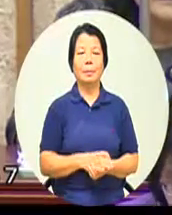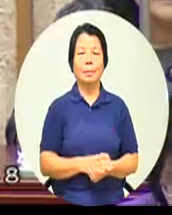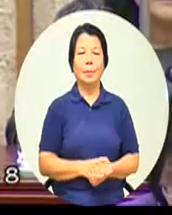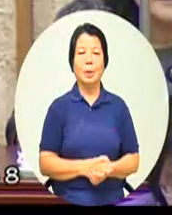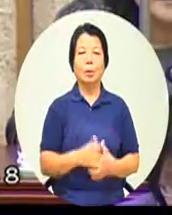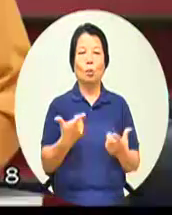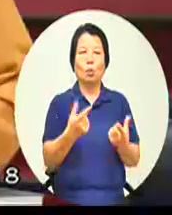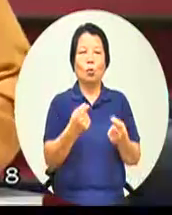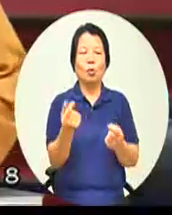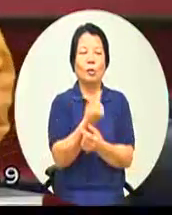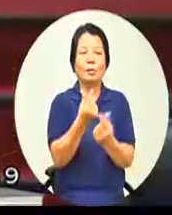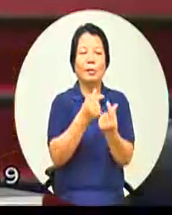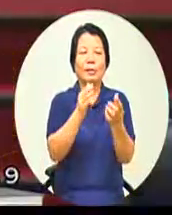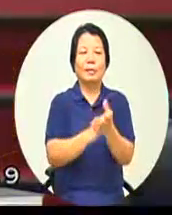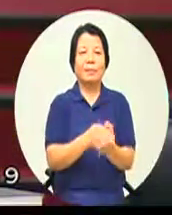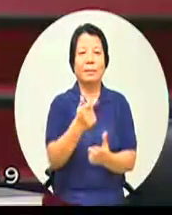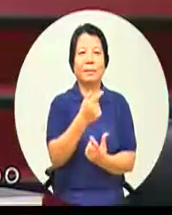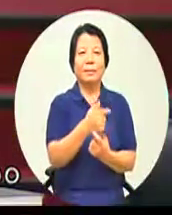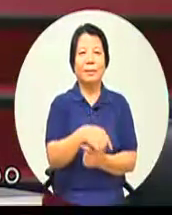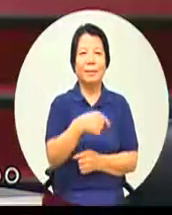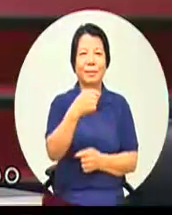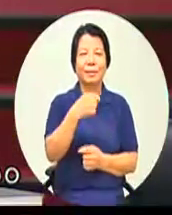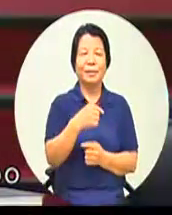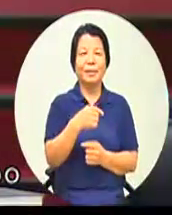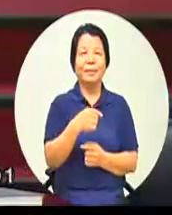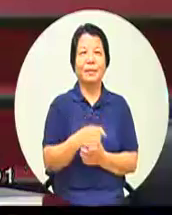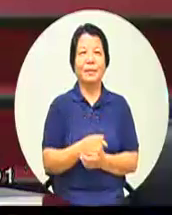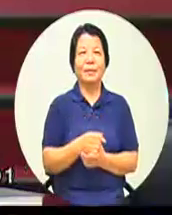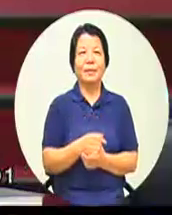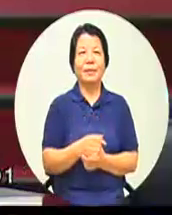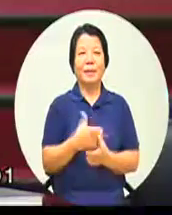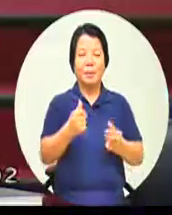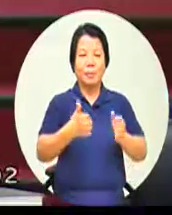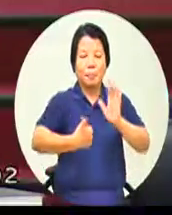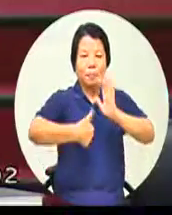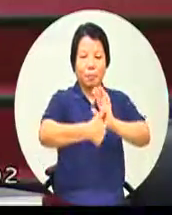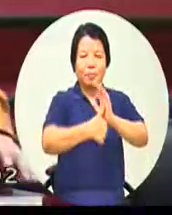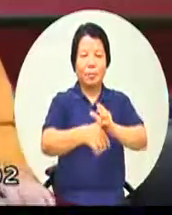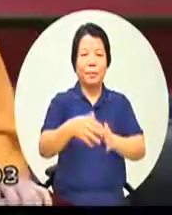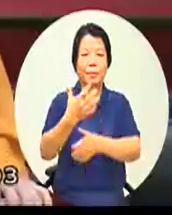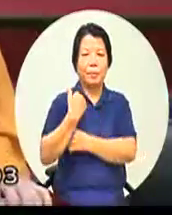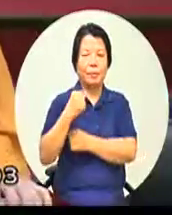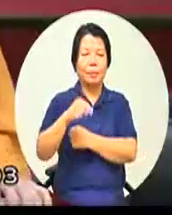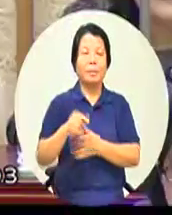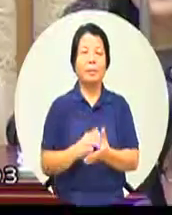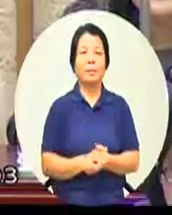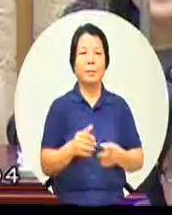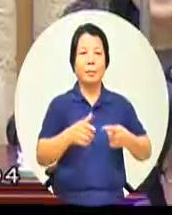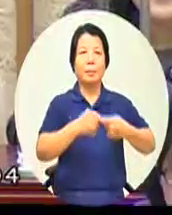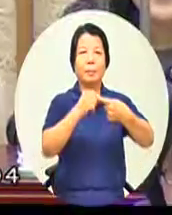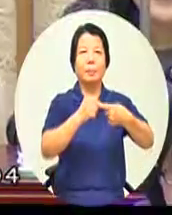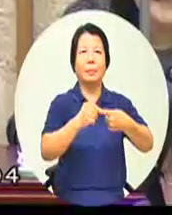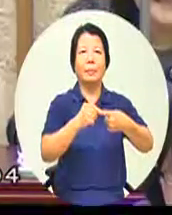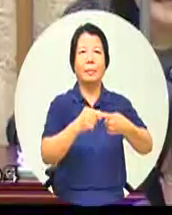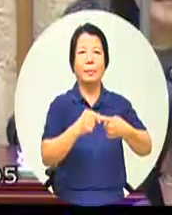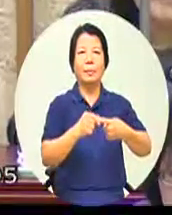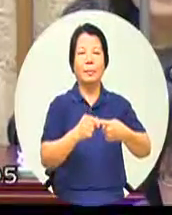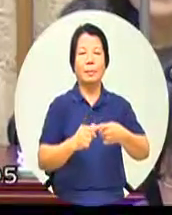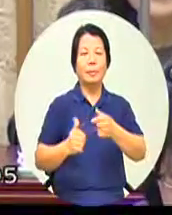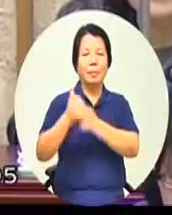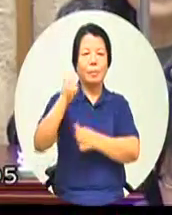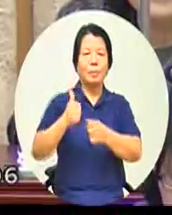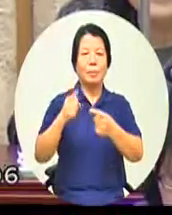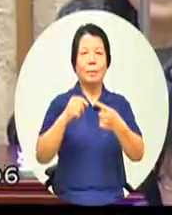亮啊兼注音。抗日三大蒙索名将来， 塞德克巴莱。 啊？ 塞德克巴